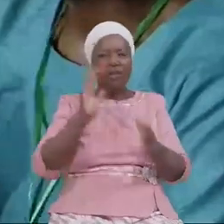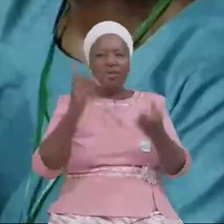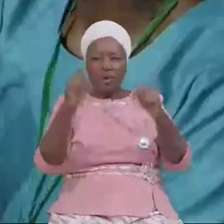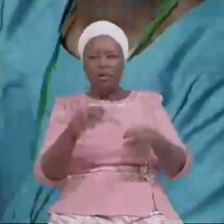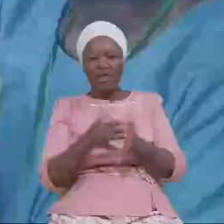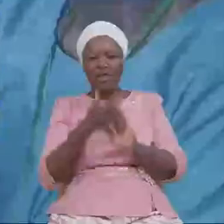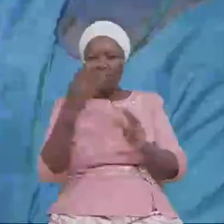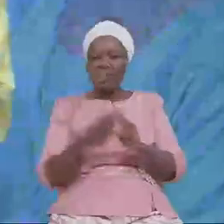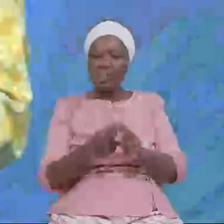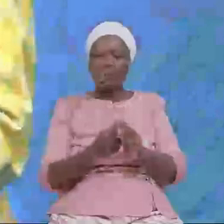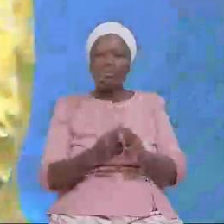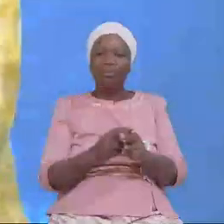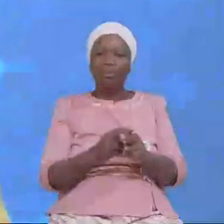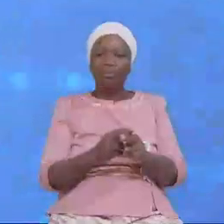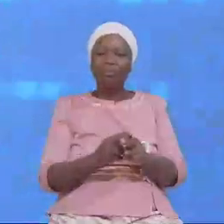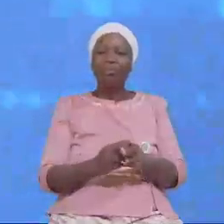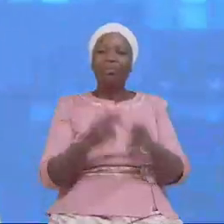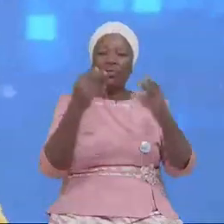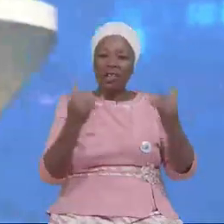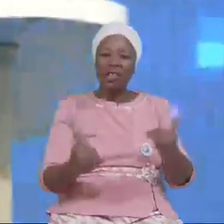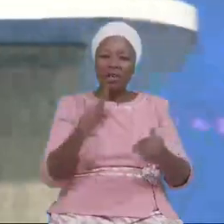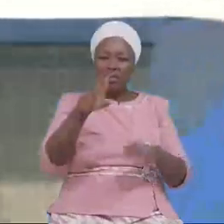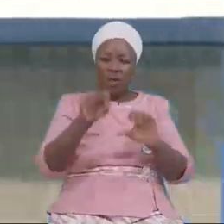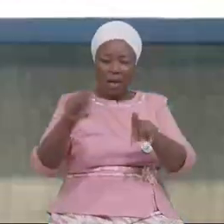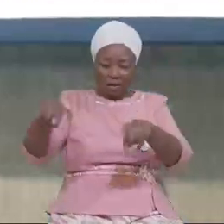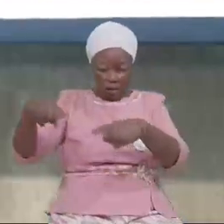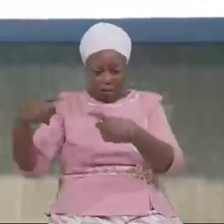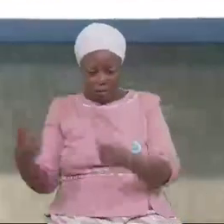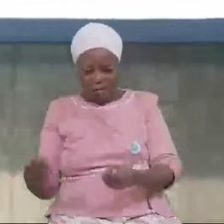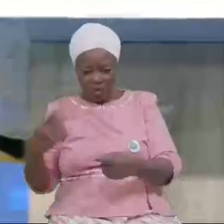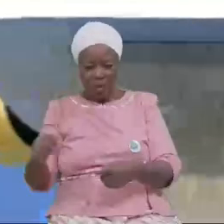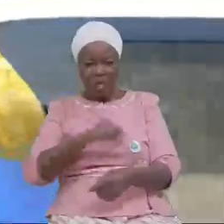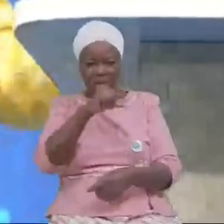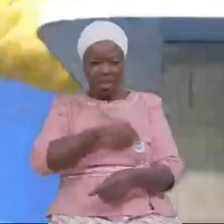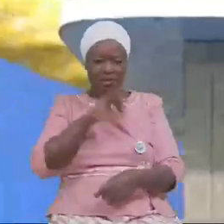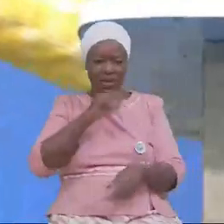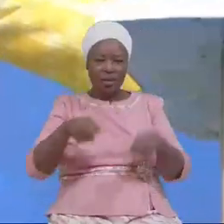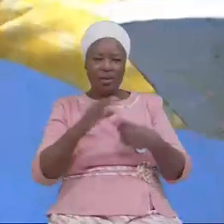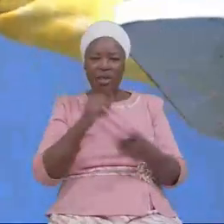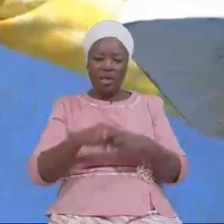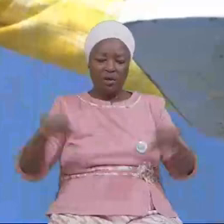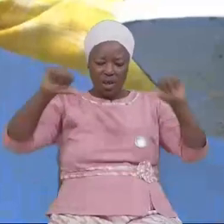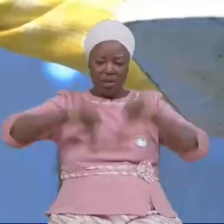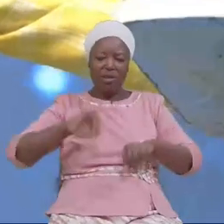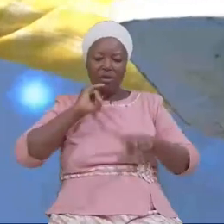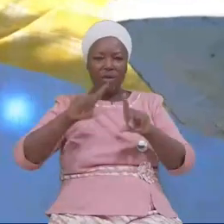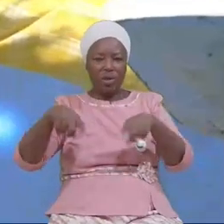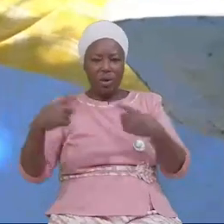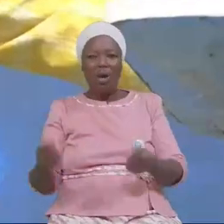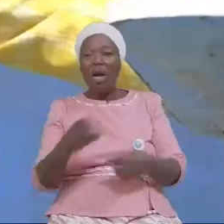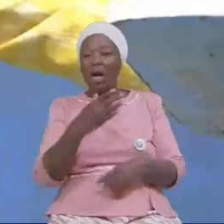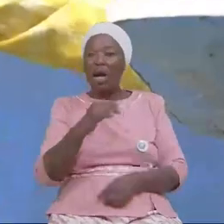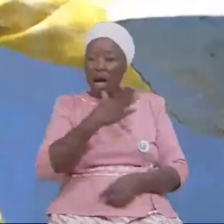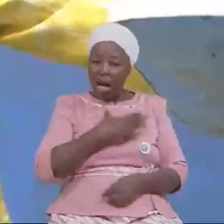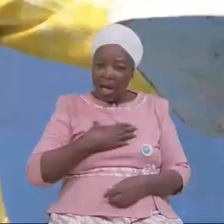viendra. Maintenant, vous pouvez aller, la condamnation est partie,